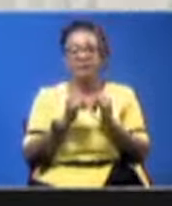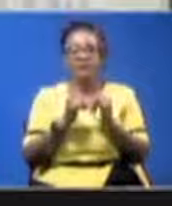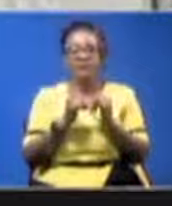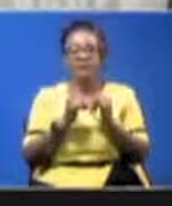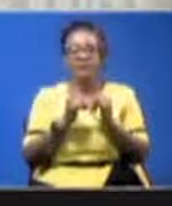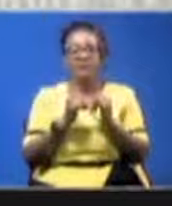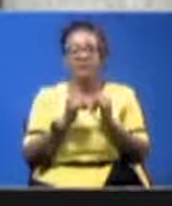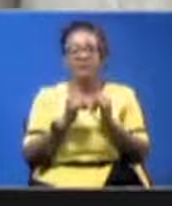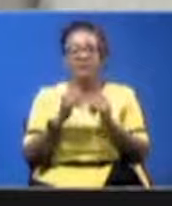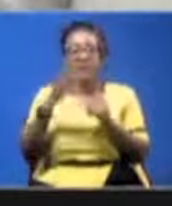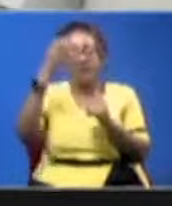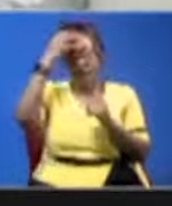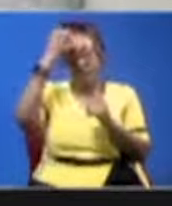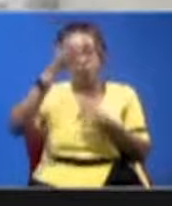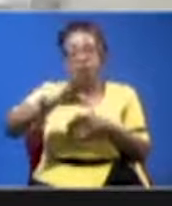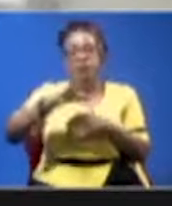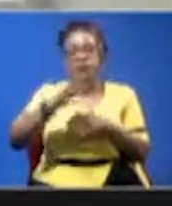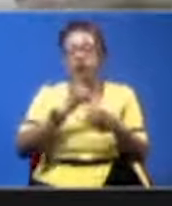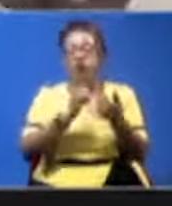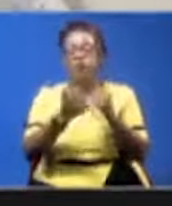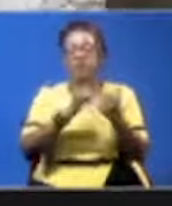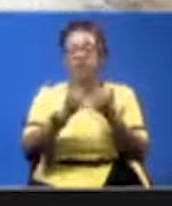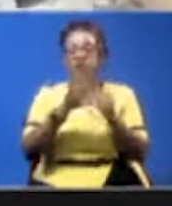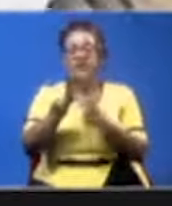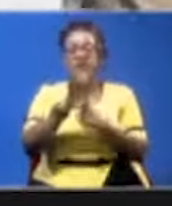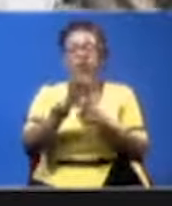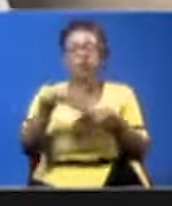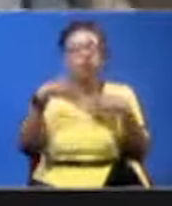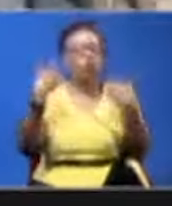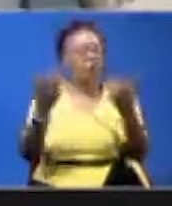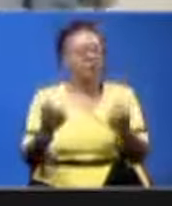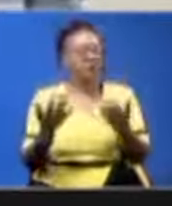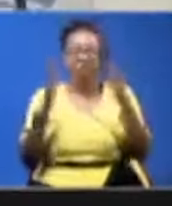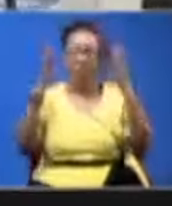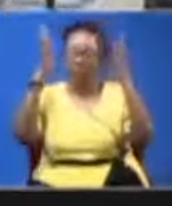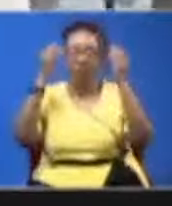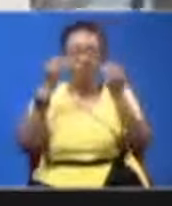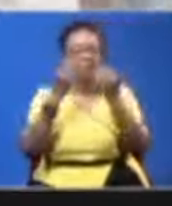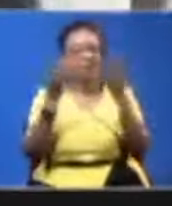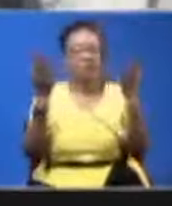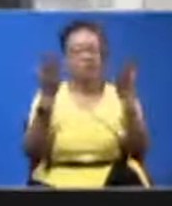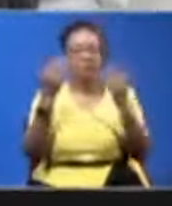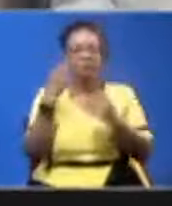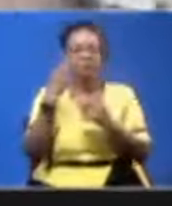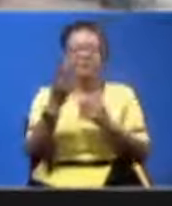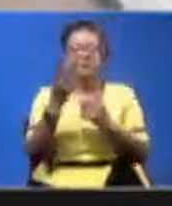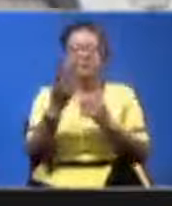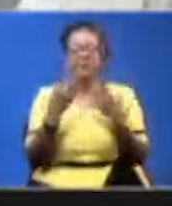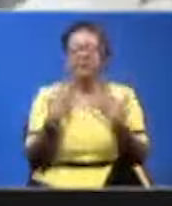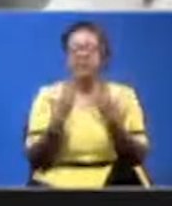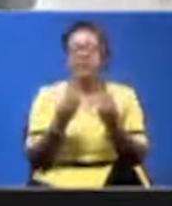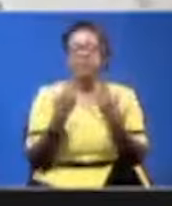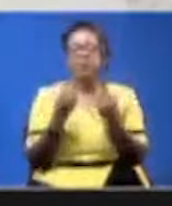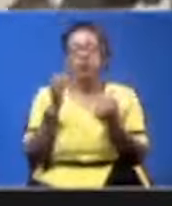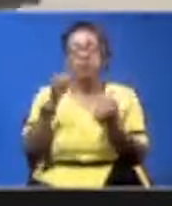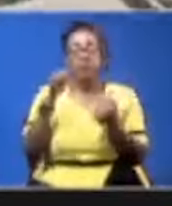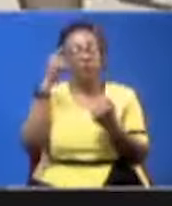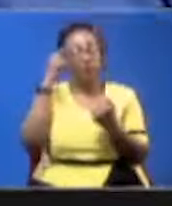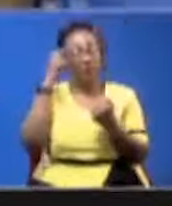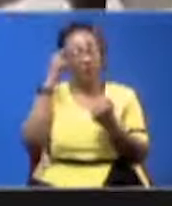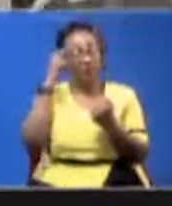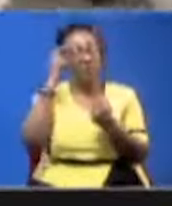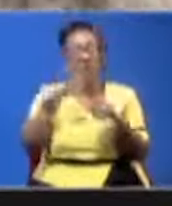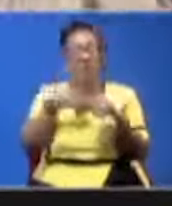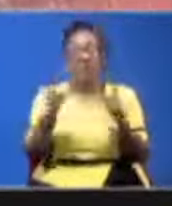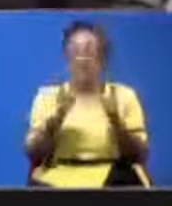Katika kaunti ya Lamu, mashindano haya hushabikiwa na wengi na kuonekana kama jambo rahisi mno. La kushangaza ni